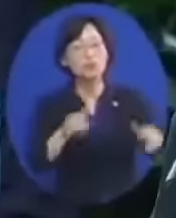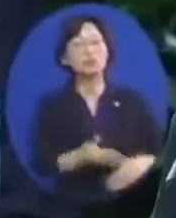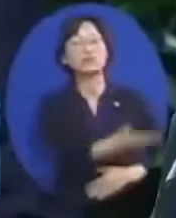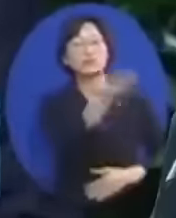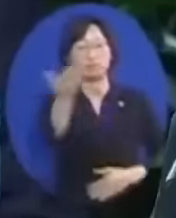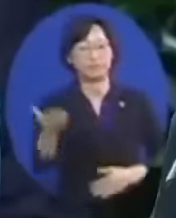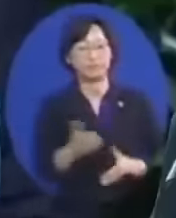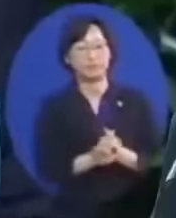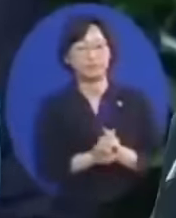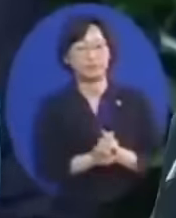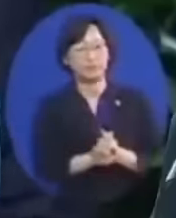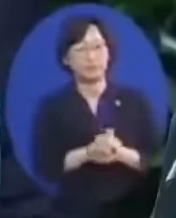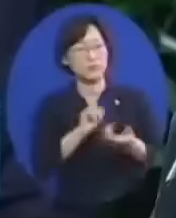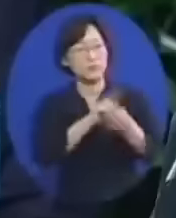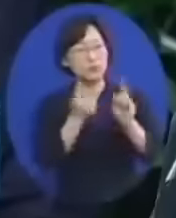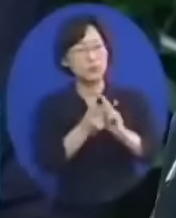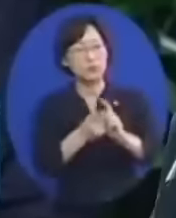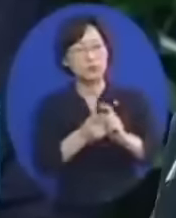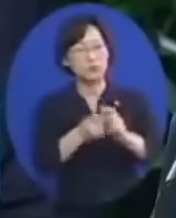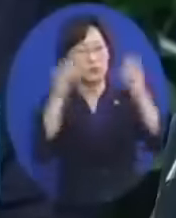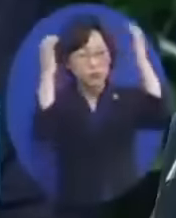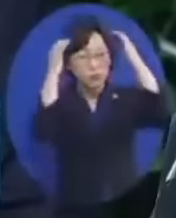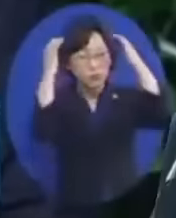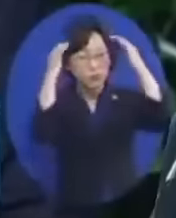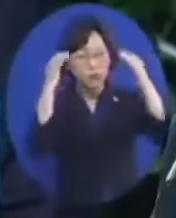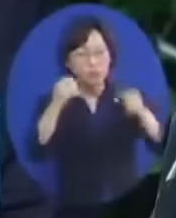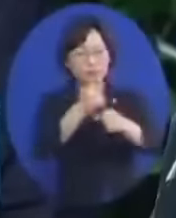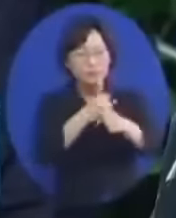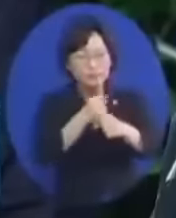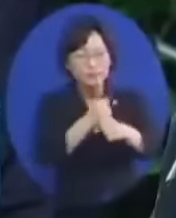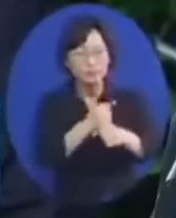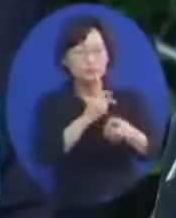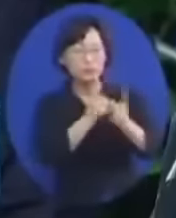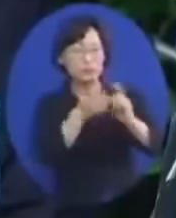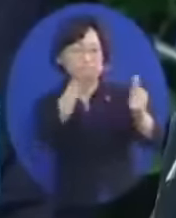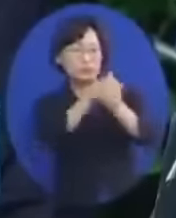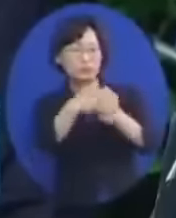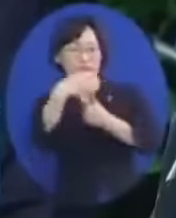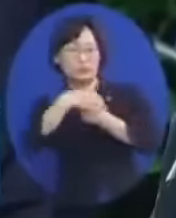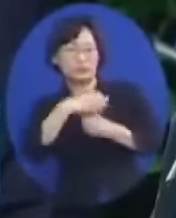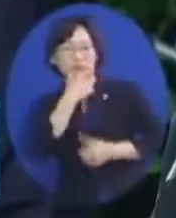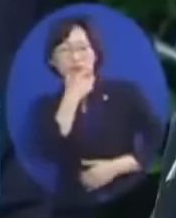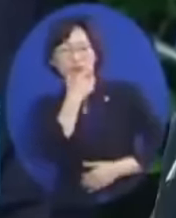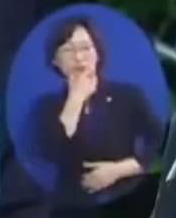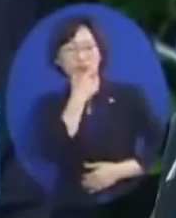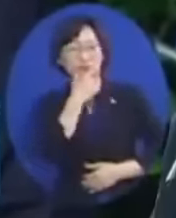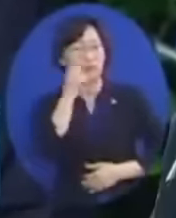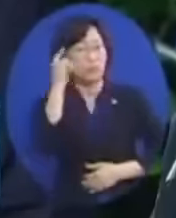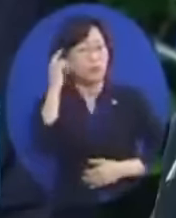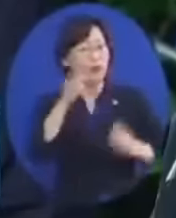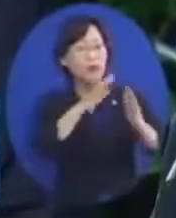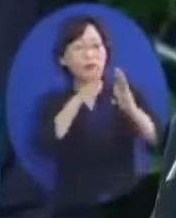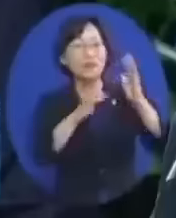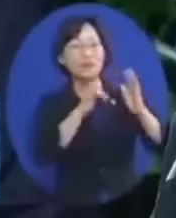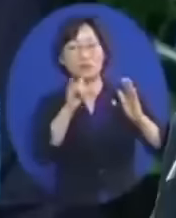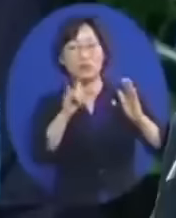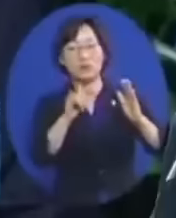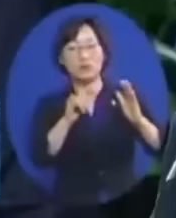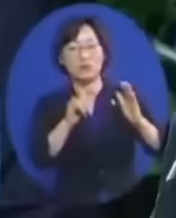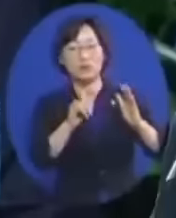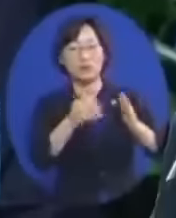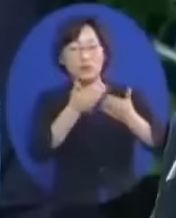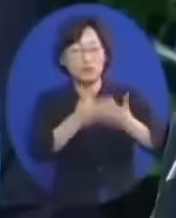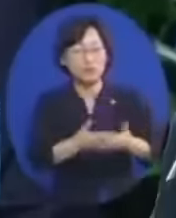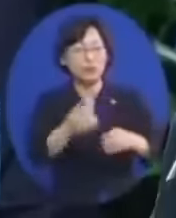우리는 서로 고통스러운 짐이나 책임을 짊어지지 않으려고 합니다. 한 가정에도 무거운 짐을